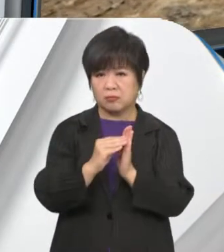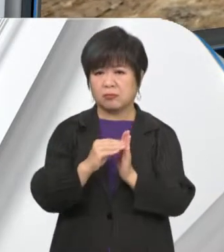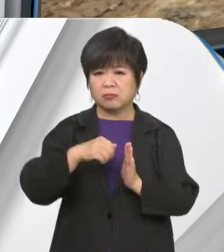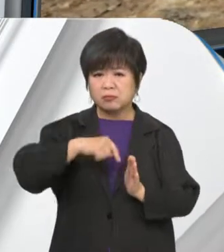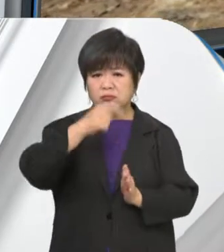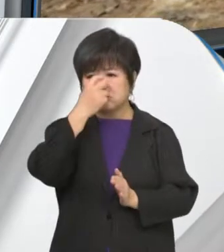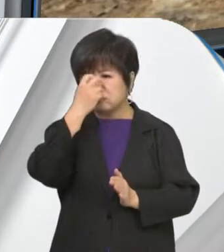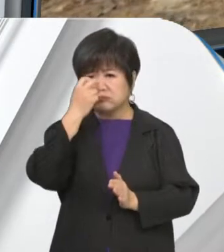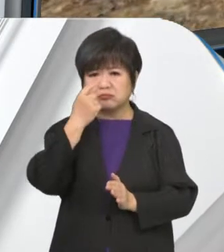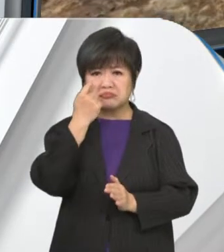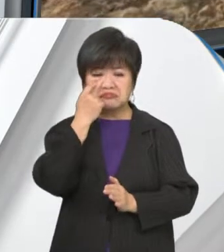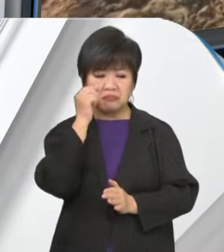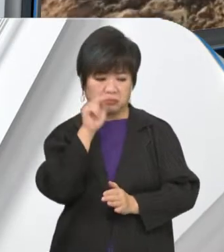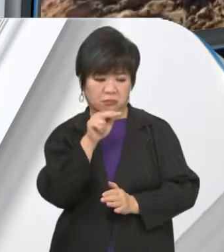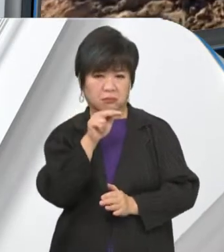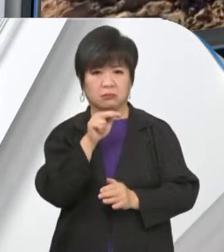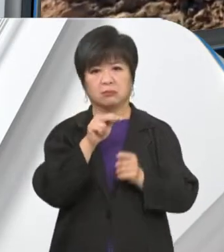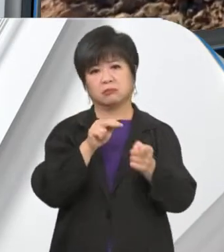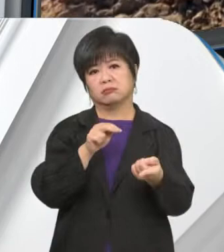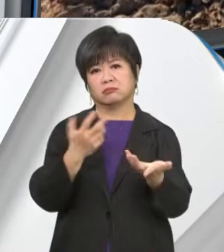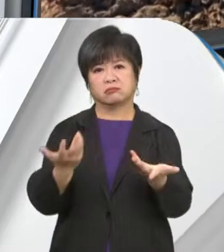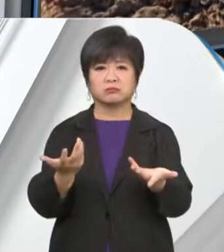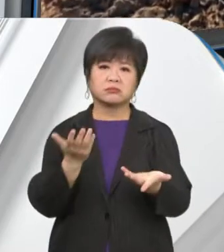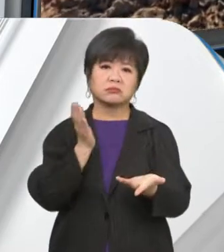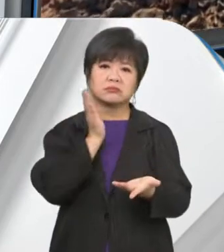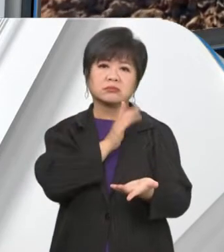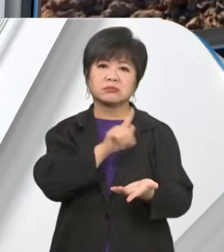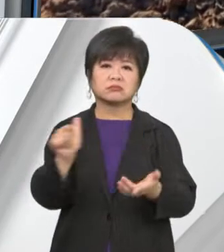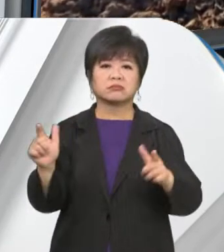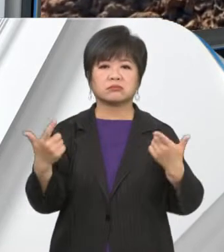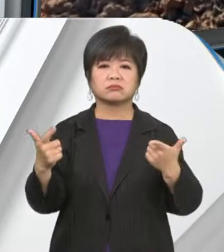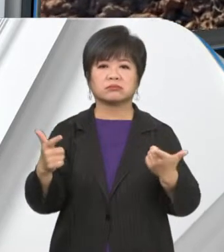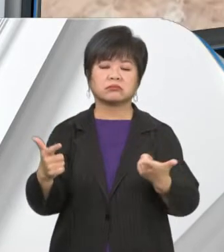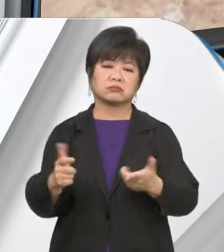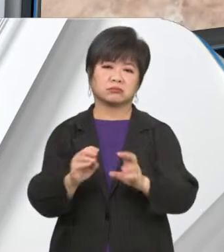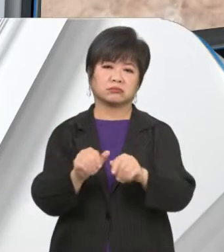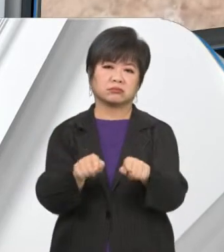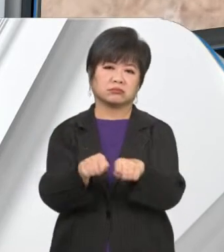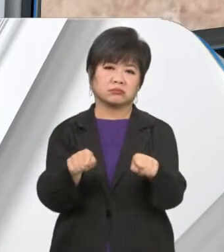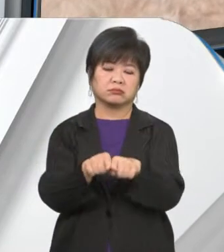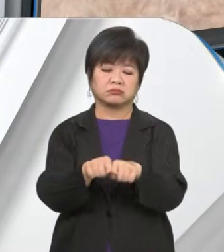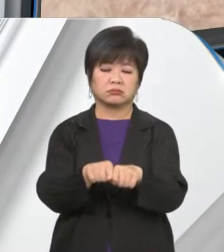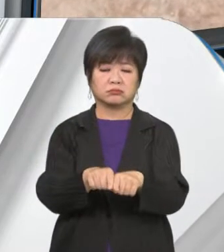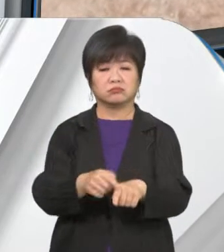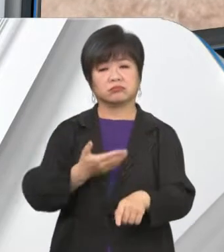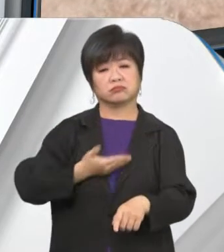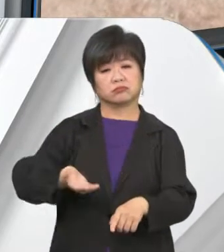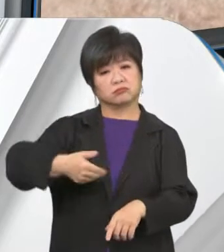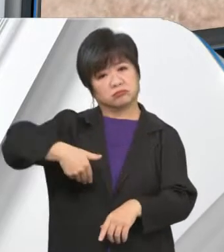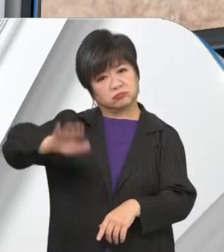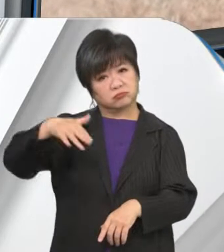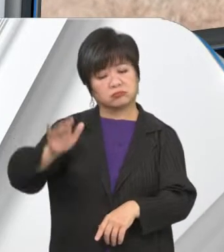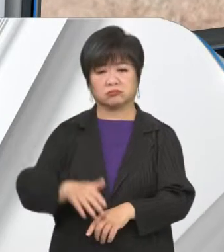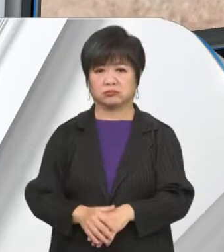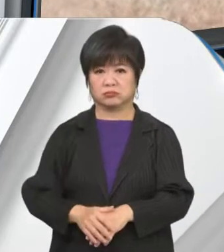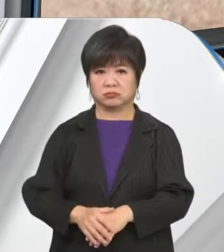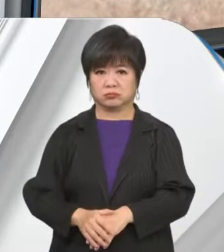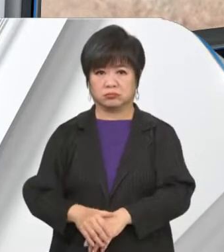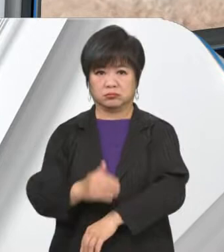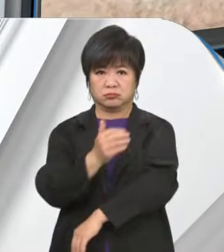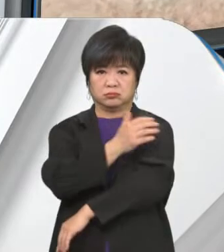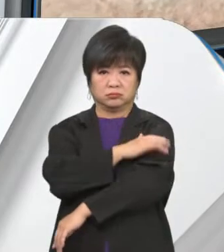局到现场视察之后，沙中某看到废弃物。是现场将现行法不用